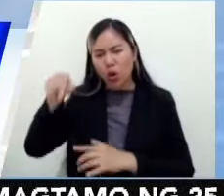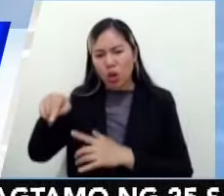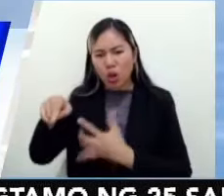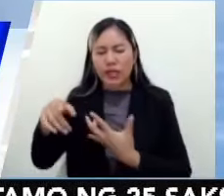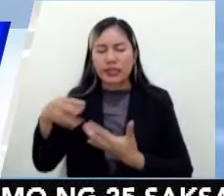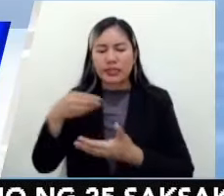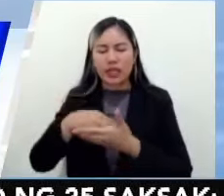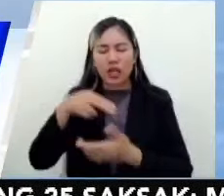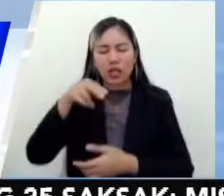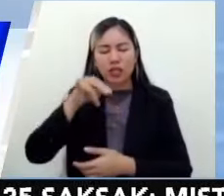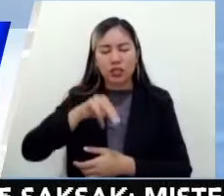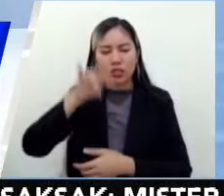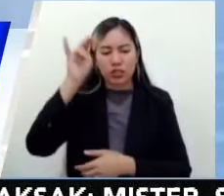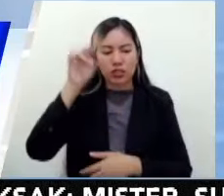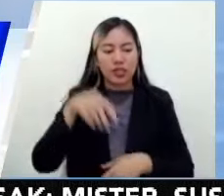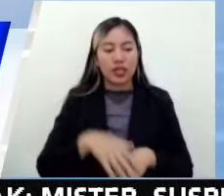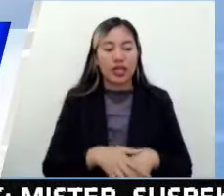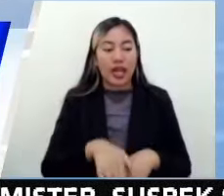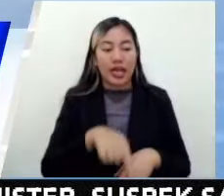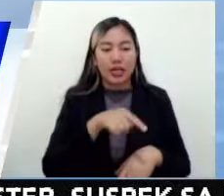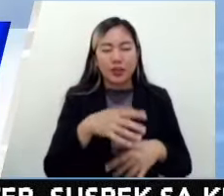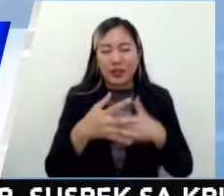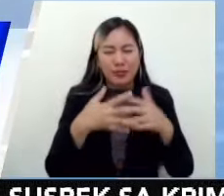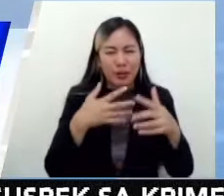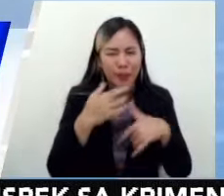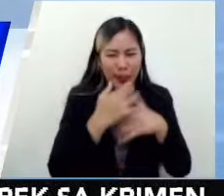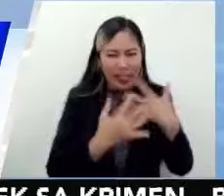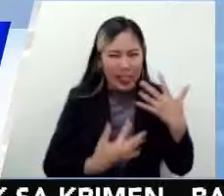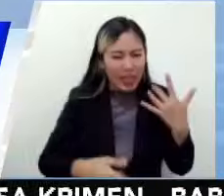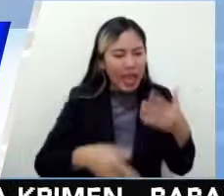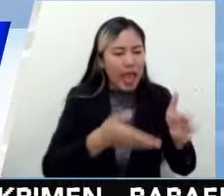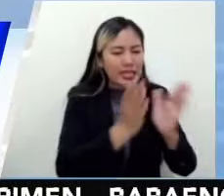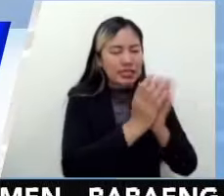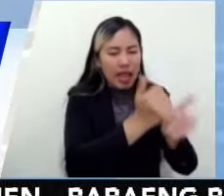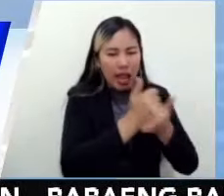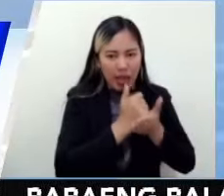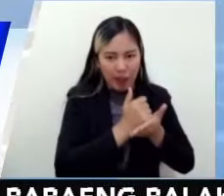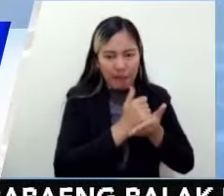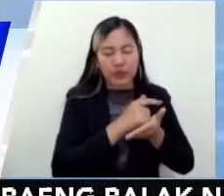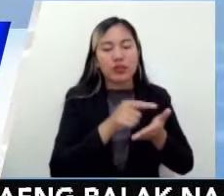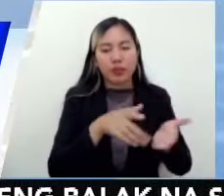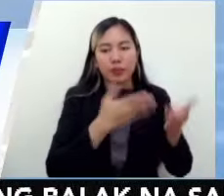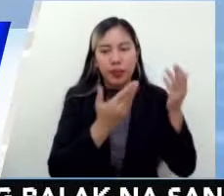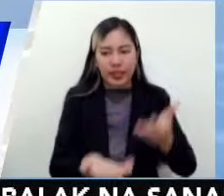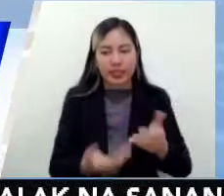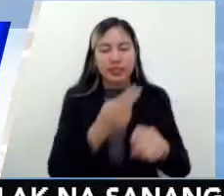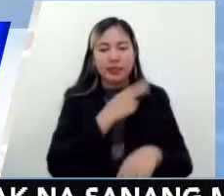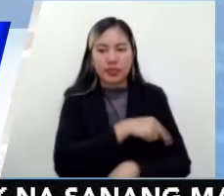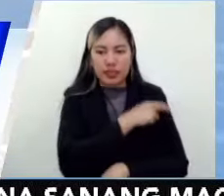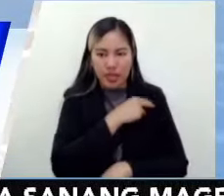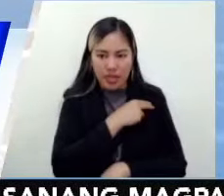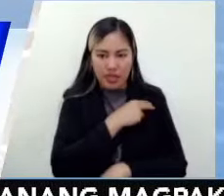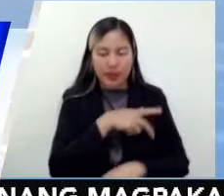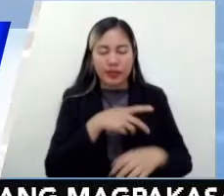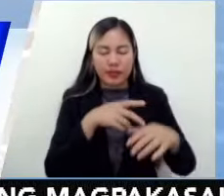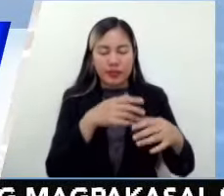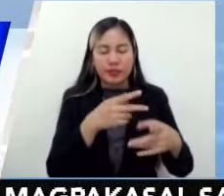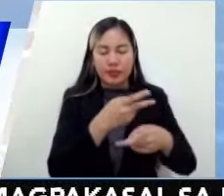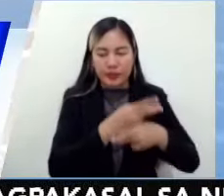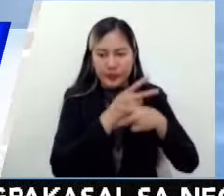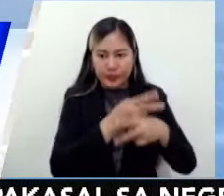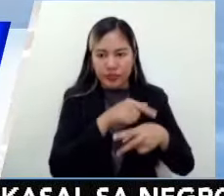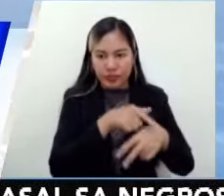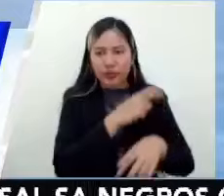ng saklolo sa kapitbahay ang biktima kaya nadala siya sa ospital. Nagpapagaling na ang biktimang nagtamo ng mga sugat sa ulo at